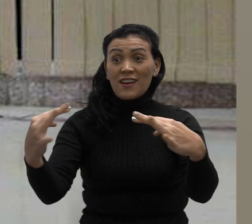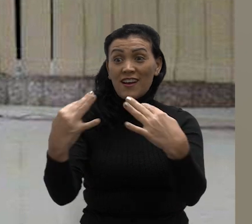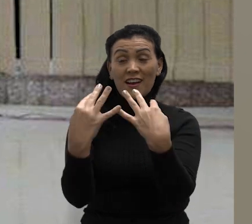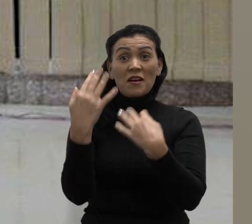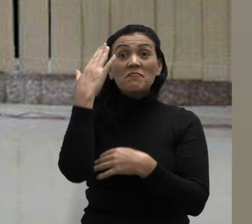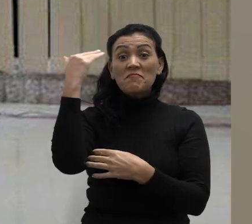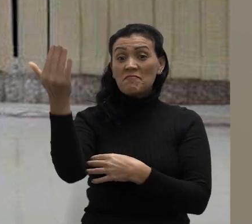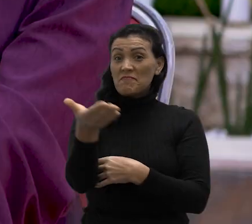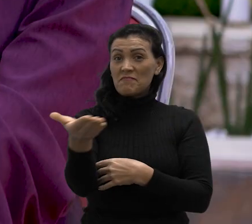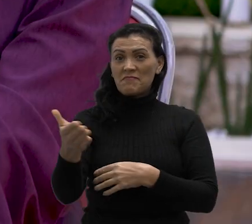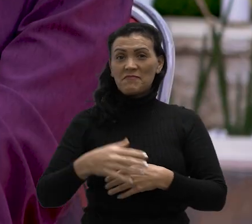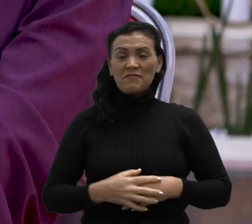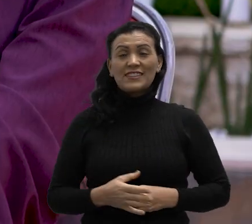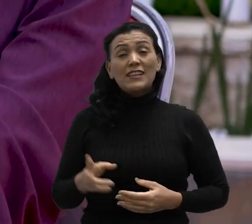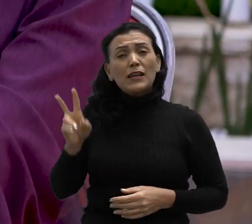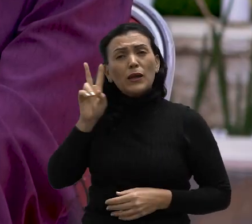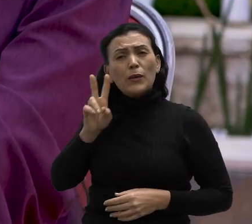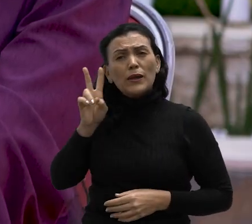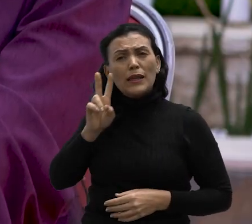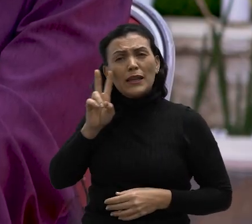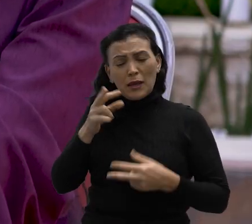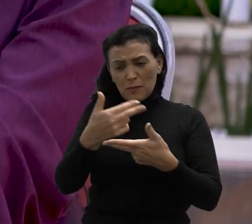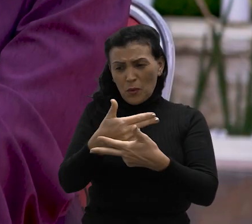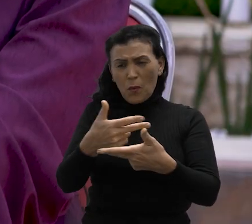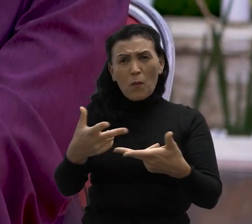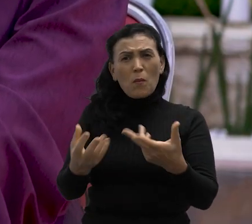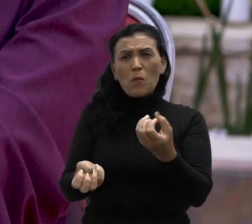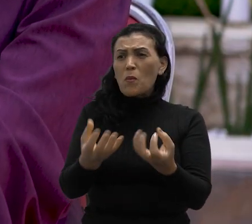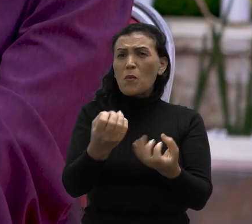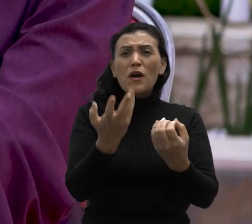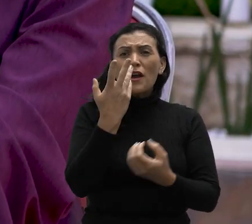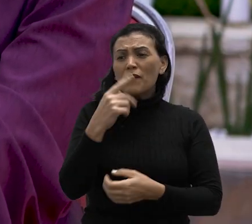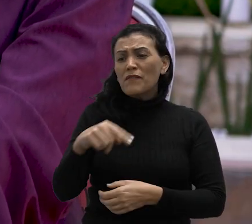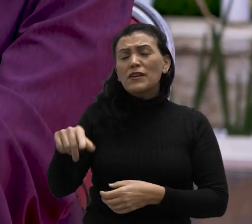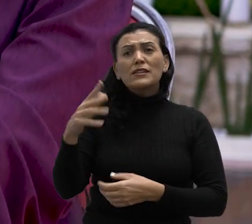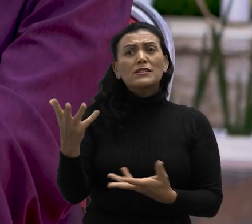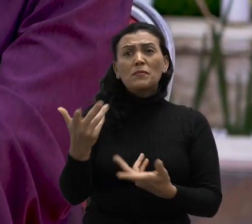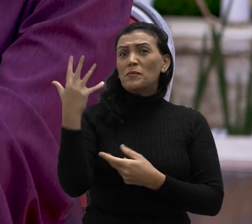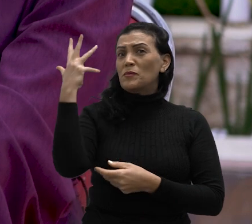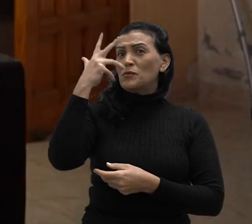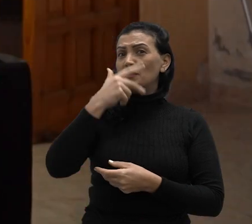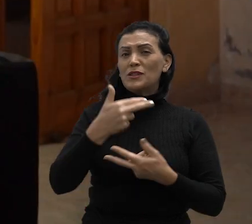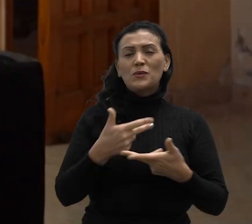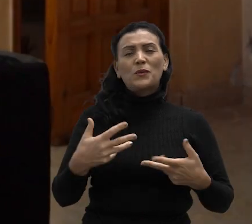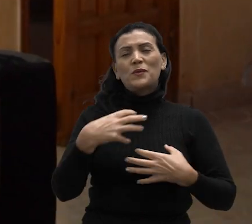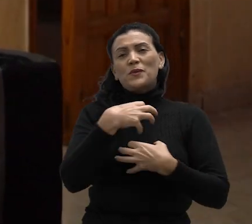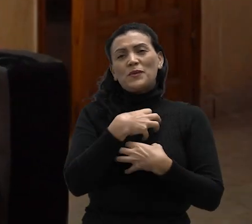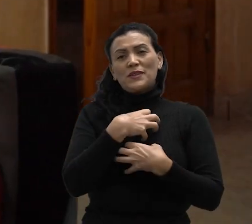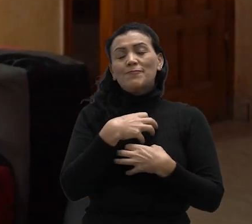بالنسبة لطفولتي أنا طبعاً طفولتي متذكرة فيها كتير أشياء حلوة، وكتير في أشياء طبعاً مش حلوة.